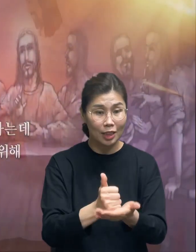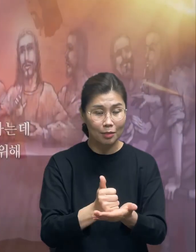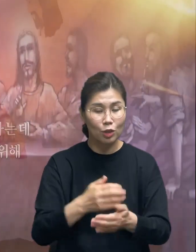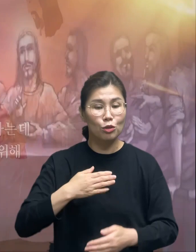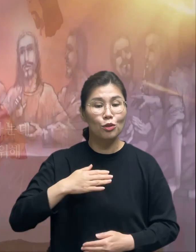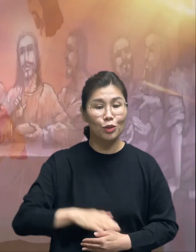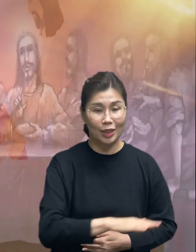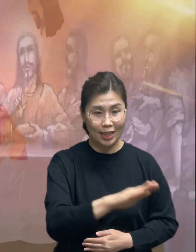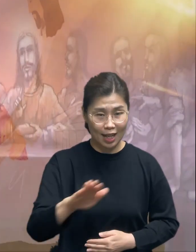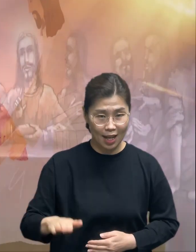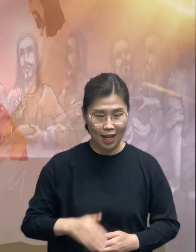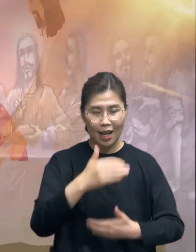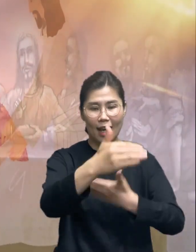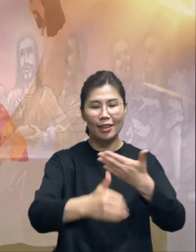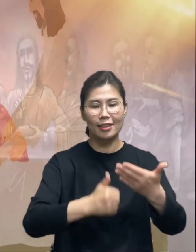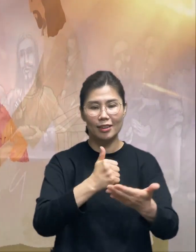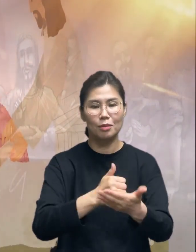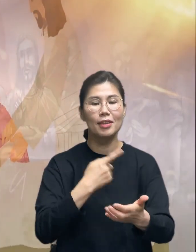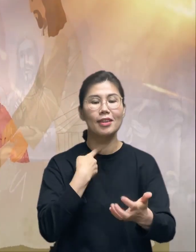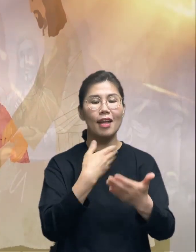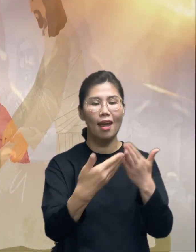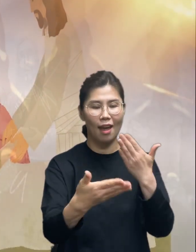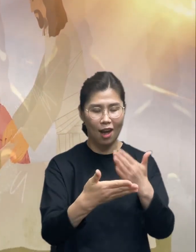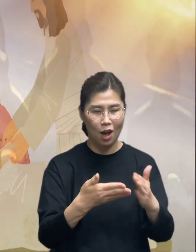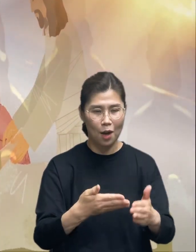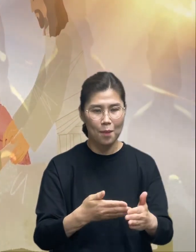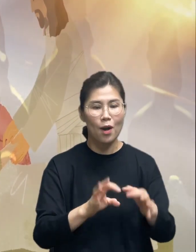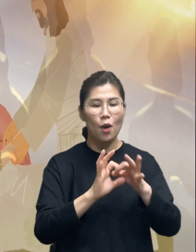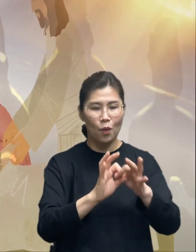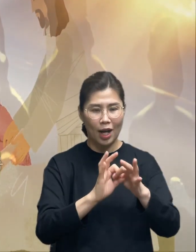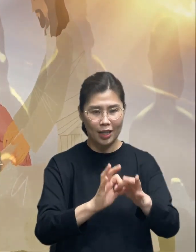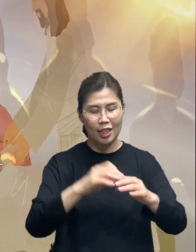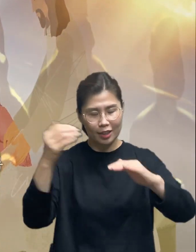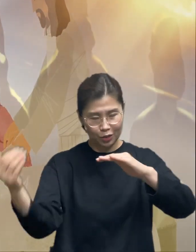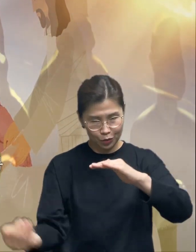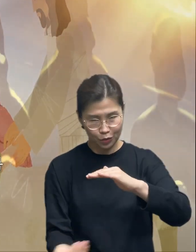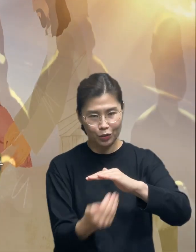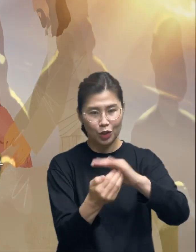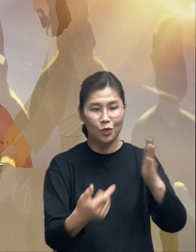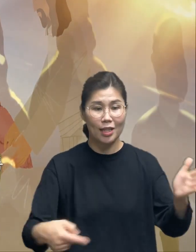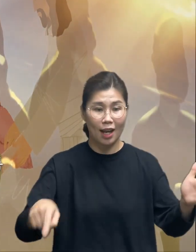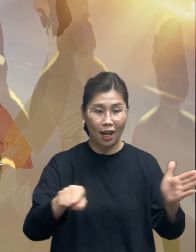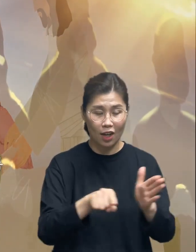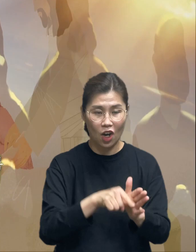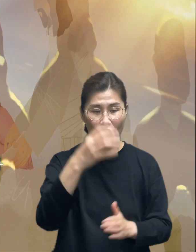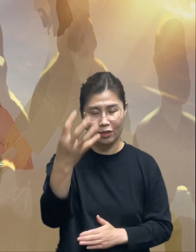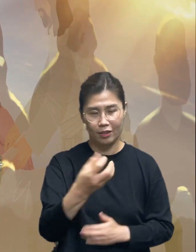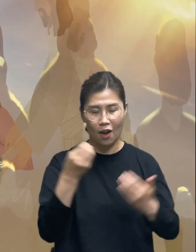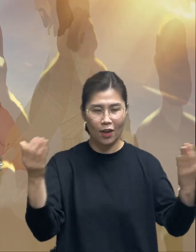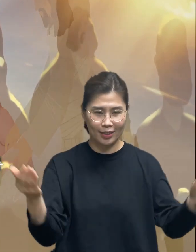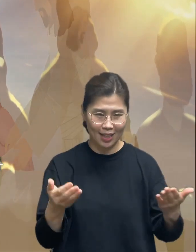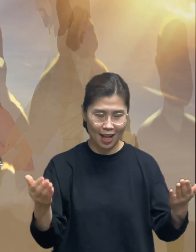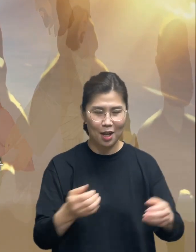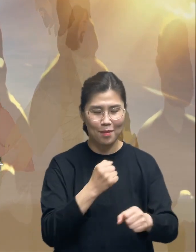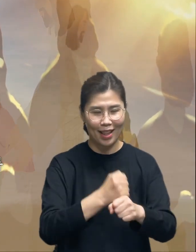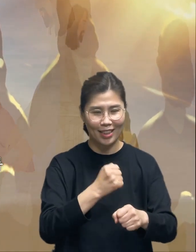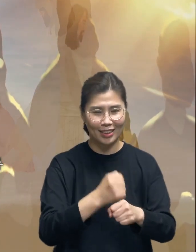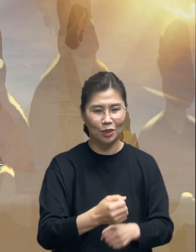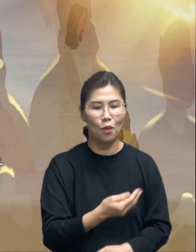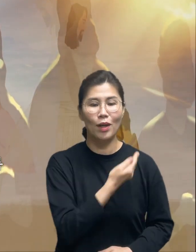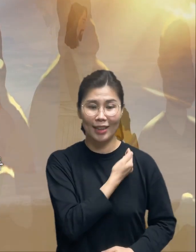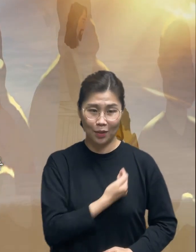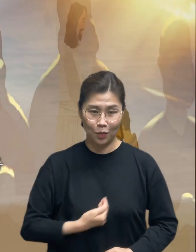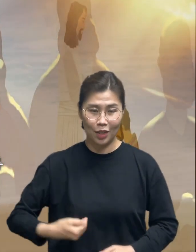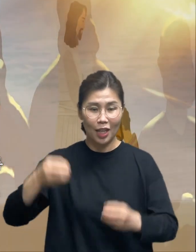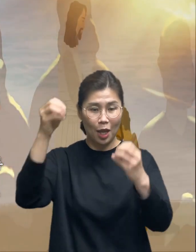예수님께서는 우리가 이 세상에서 하느님을 체험하고 하느님과 관계를 이룰 수 있도록 성사를 제정하